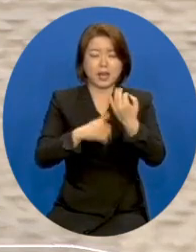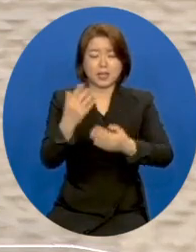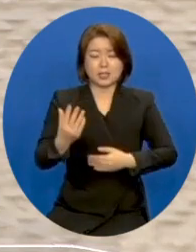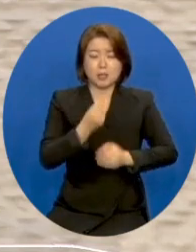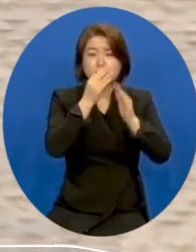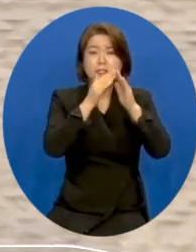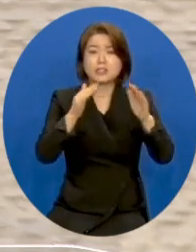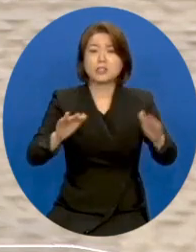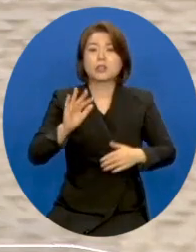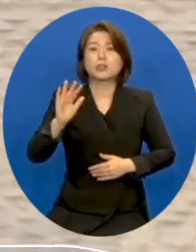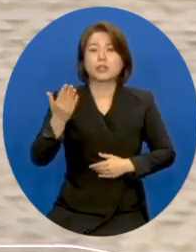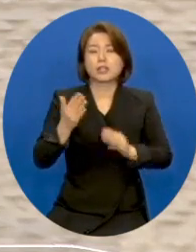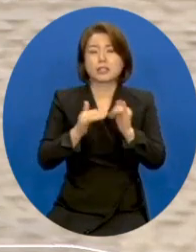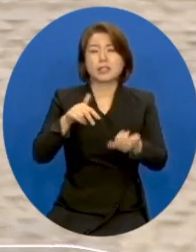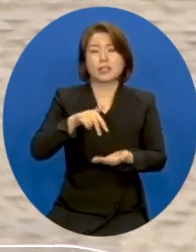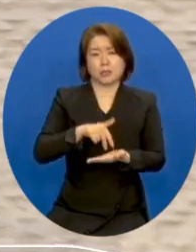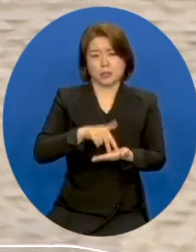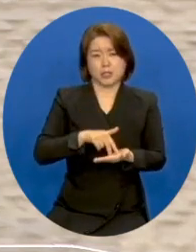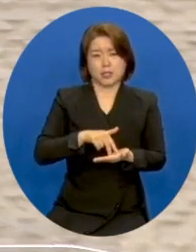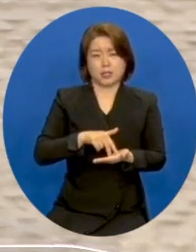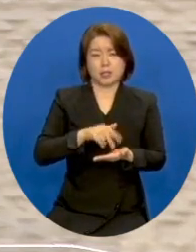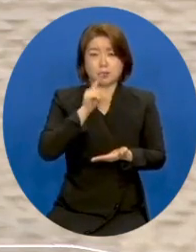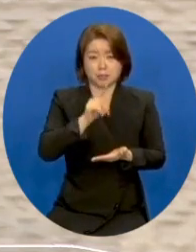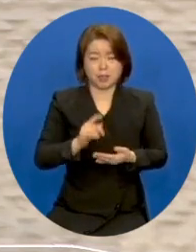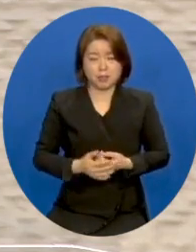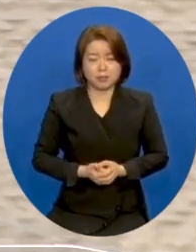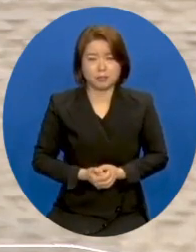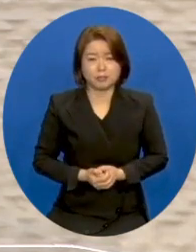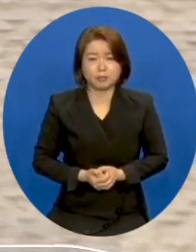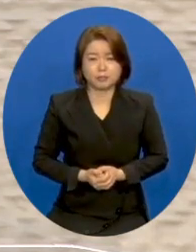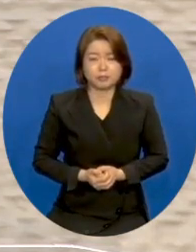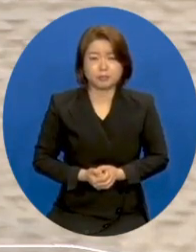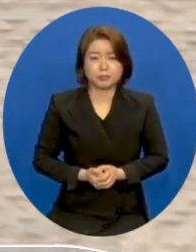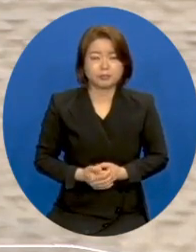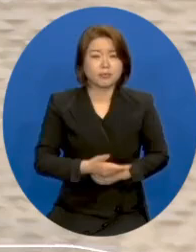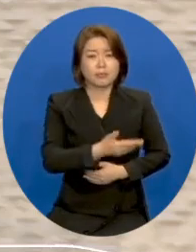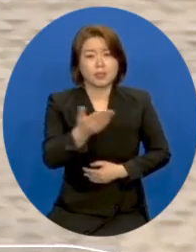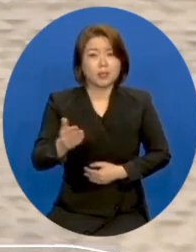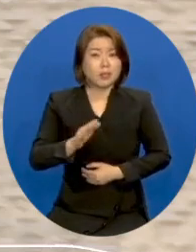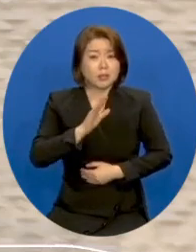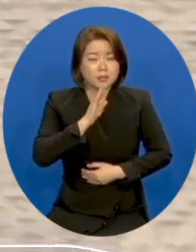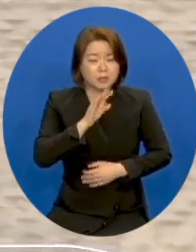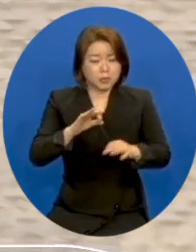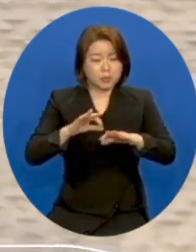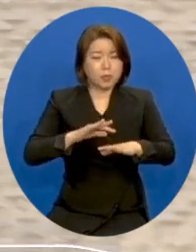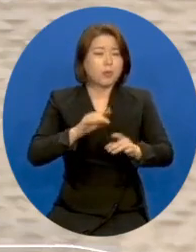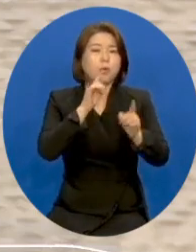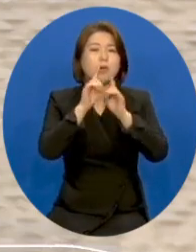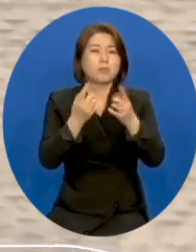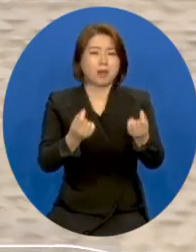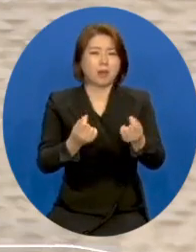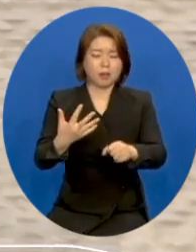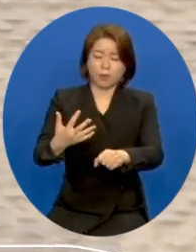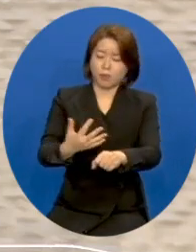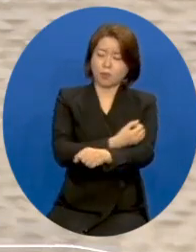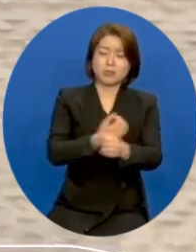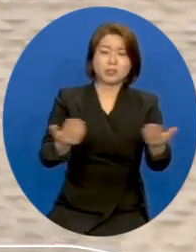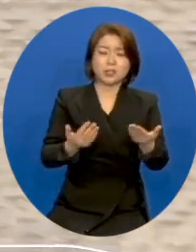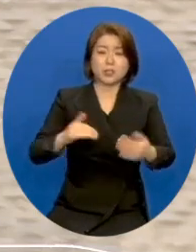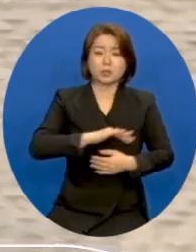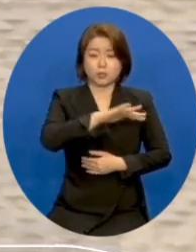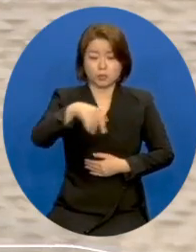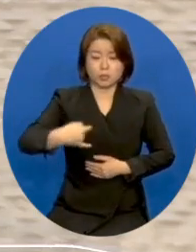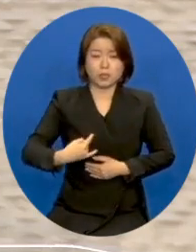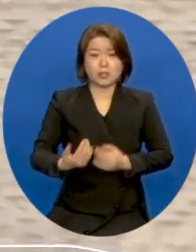성전된 자라는 것입니다. 여러분, 정말 놀라운 말씀입니다. 엄청난 일이 우리에게